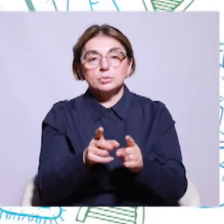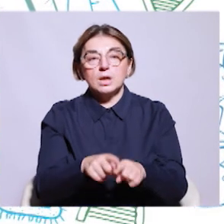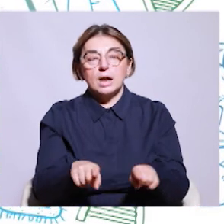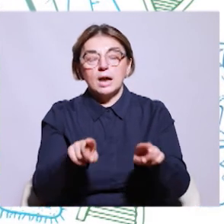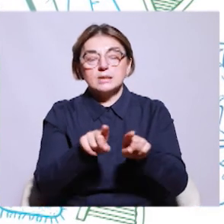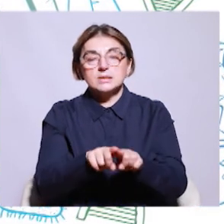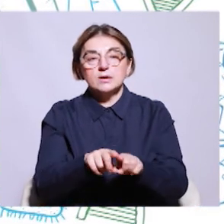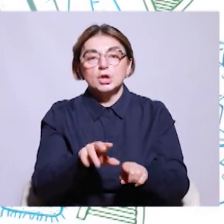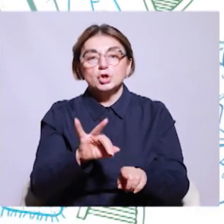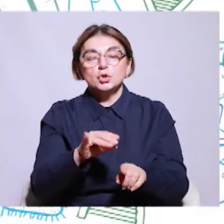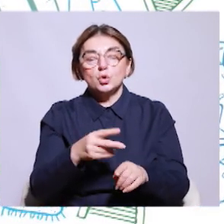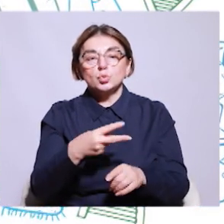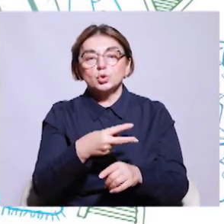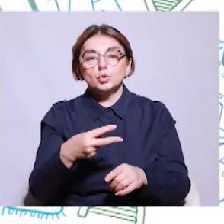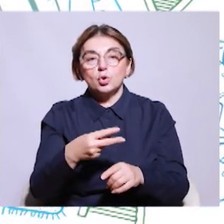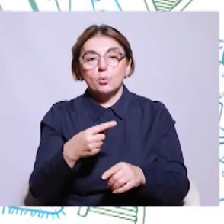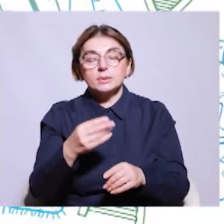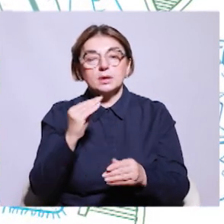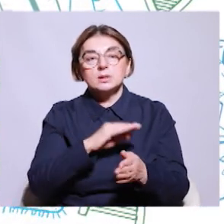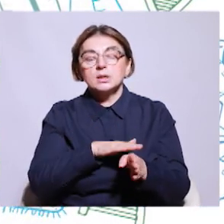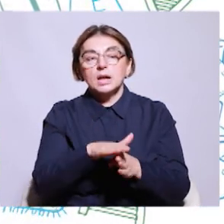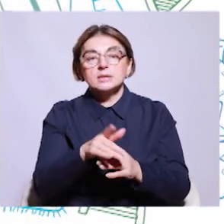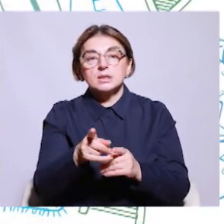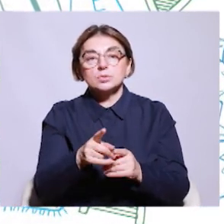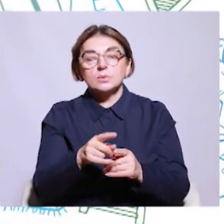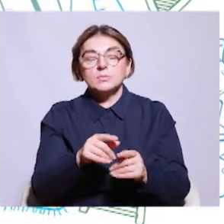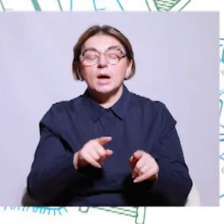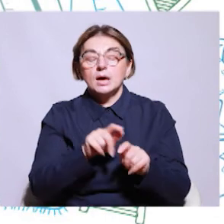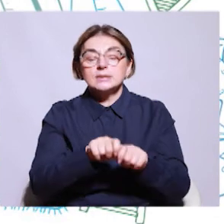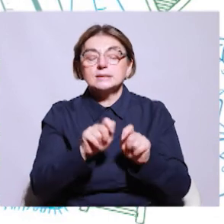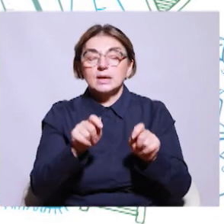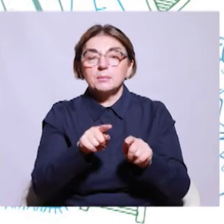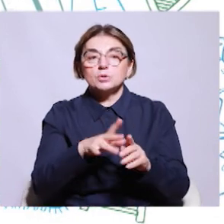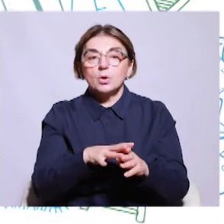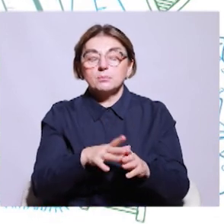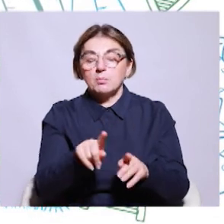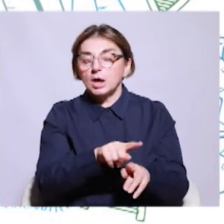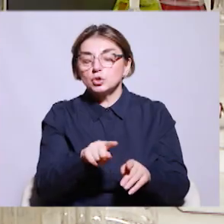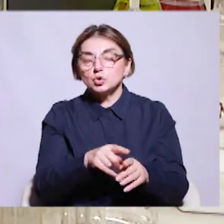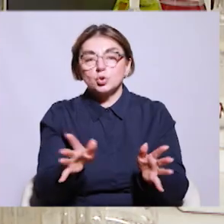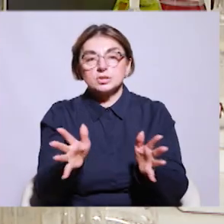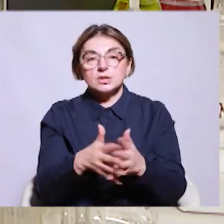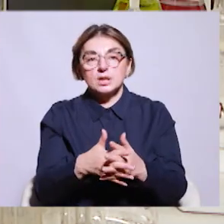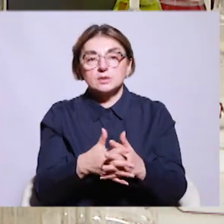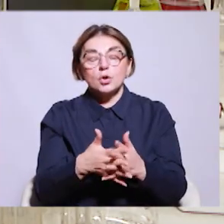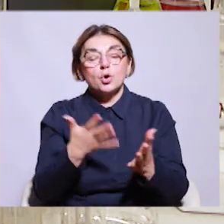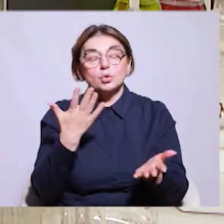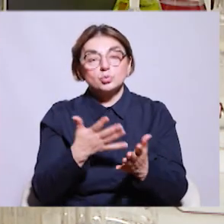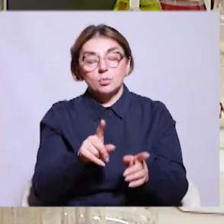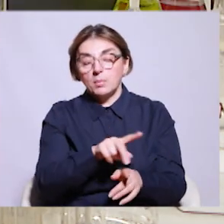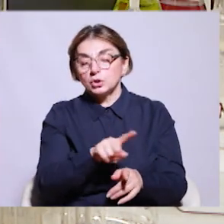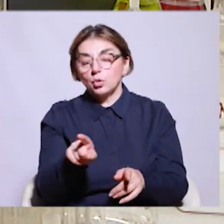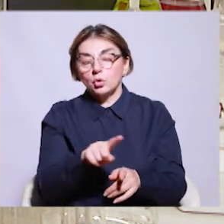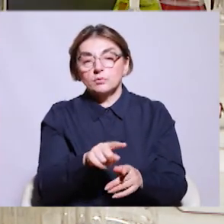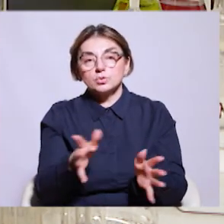იონური ტოლობა და განსაზღვროთ, წარიმართება თუ არა მათ შორის რეაქცია, თუ თუ